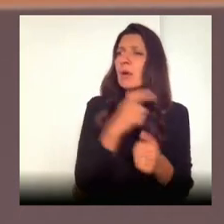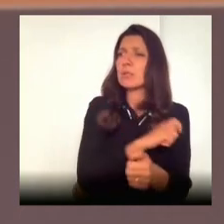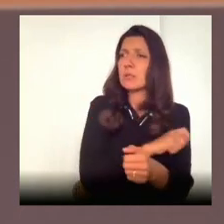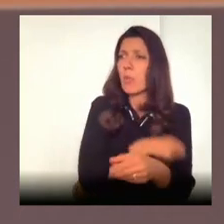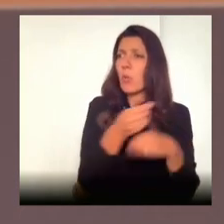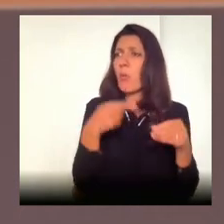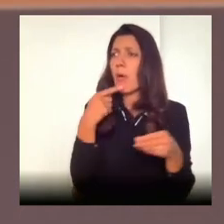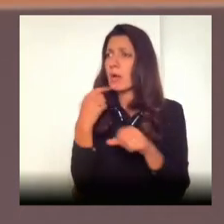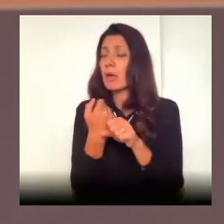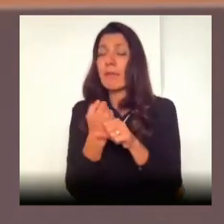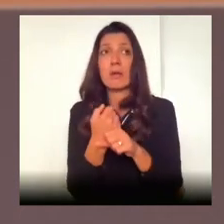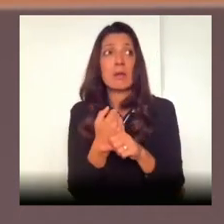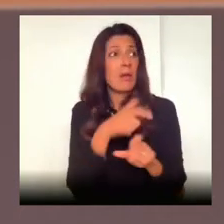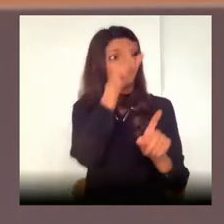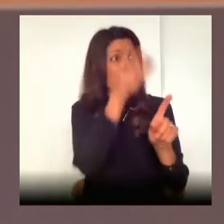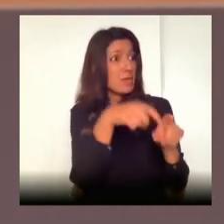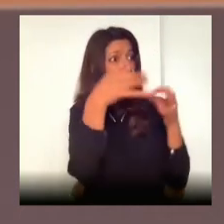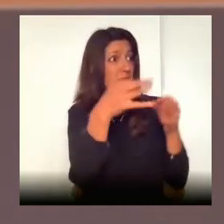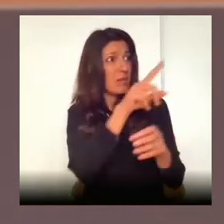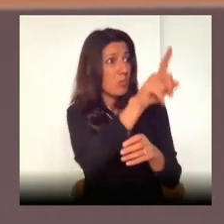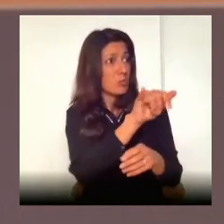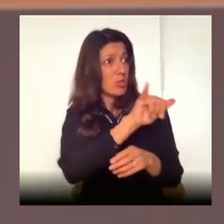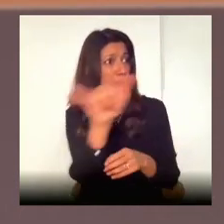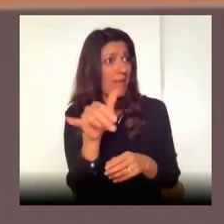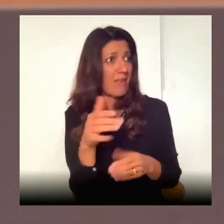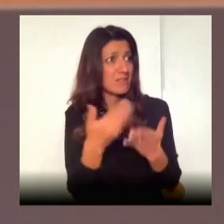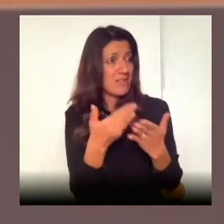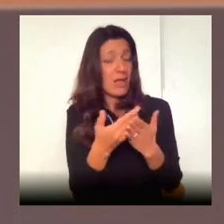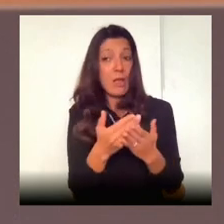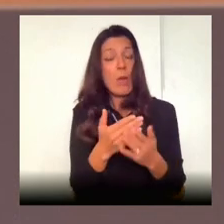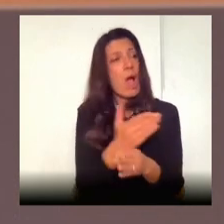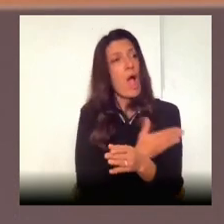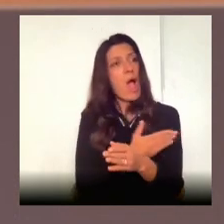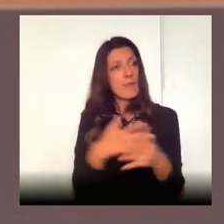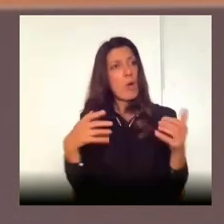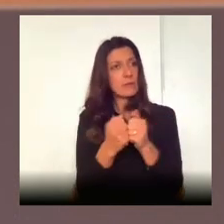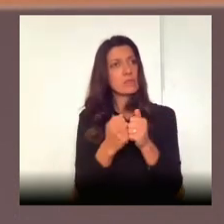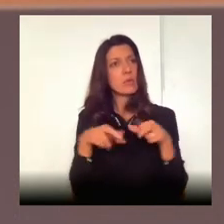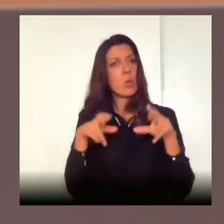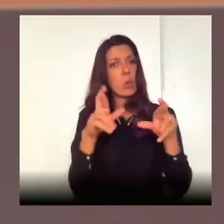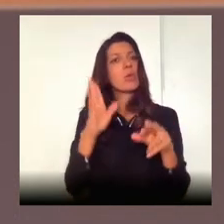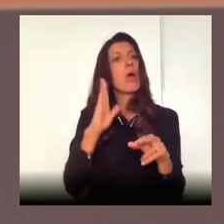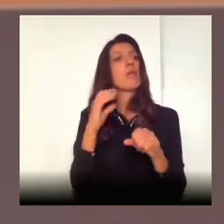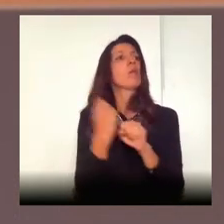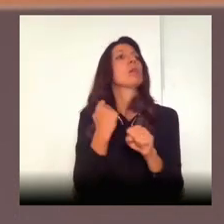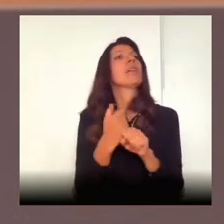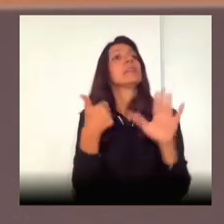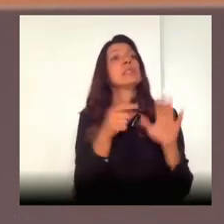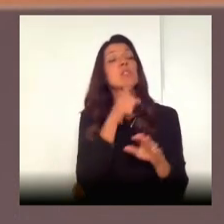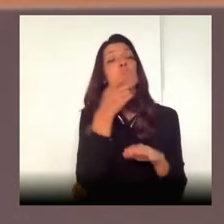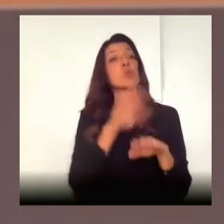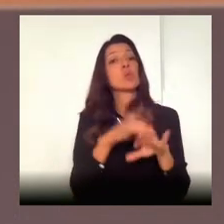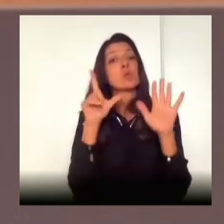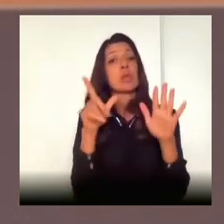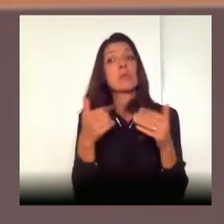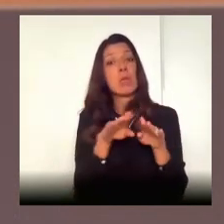on pose jamais cette question à une personne valide. Moi, avant mon handicap, avant mon accident, je travaillais 6 jours sur 7, mais je trouvais le moyen de